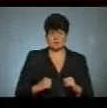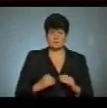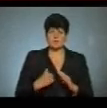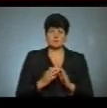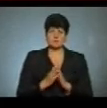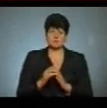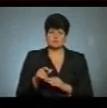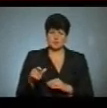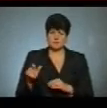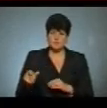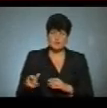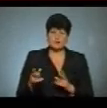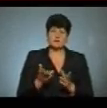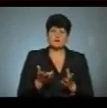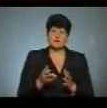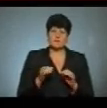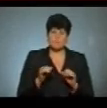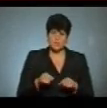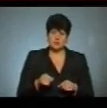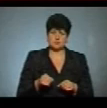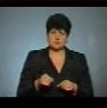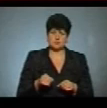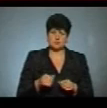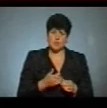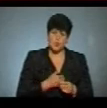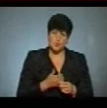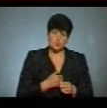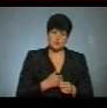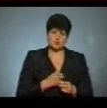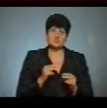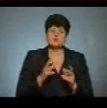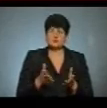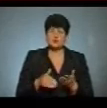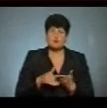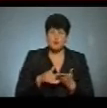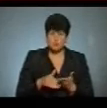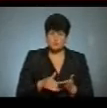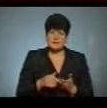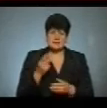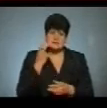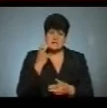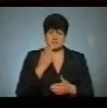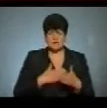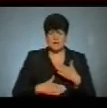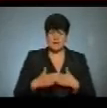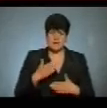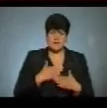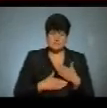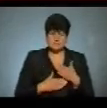закликаємо людей, які можуть, хочуть чимось допомогти. Завжди ми раді